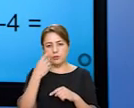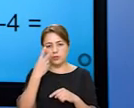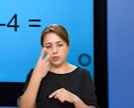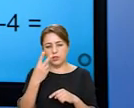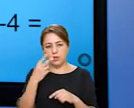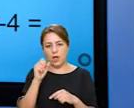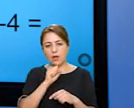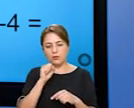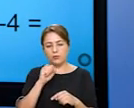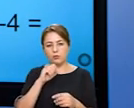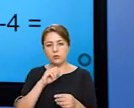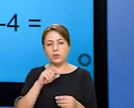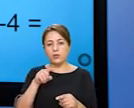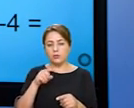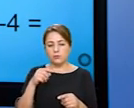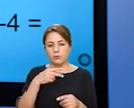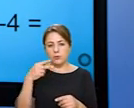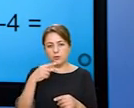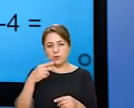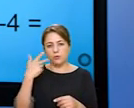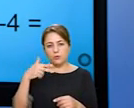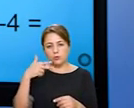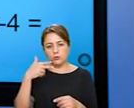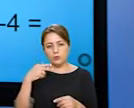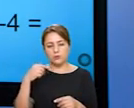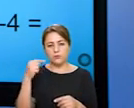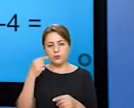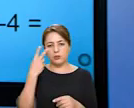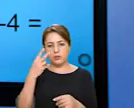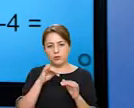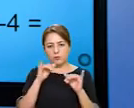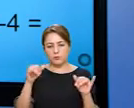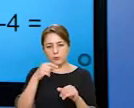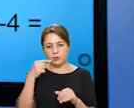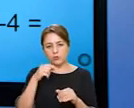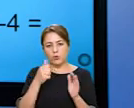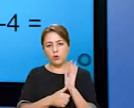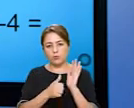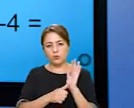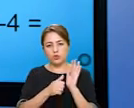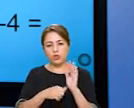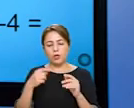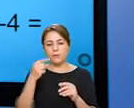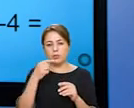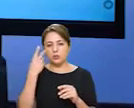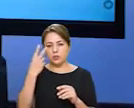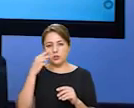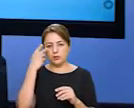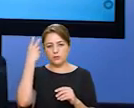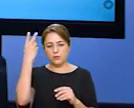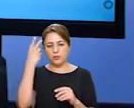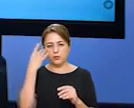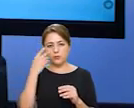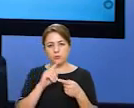минус 2-нің квадраты. Барабар, 30-ны минус 2-ге көпейтірдик, минус 60, минус 2-нің квадраты, плюс